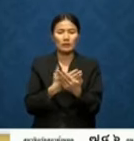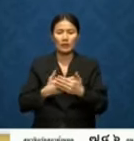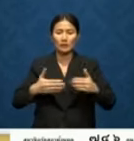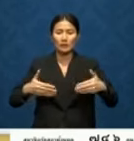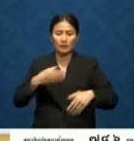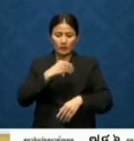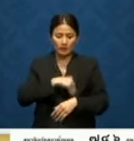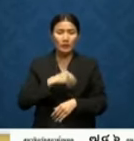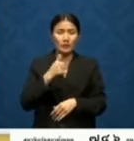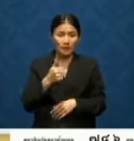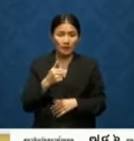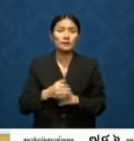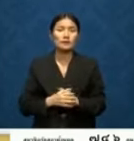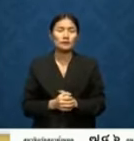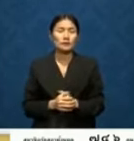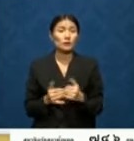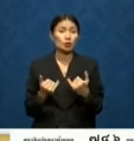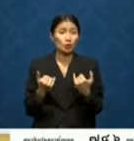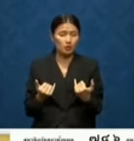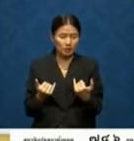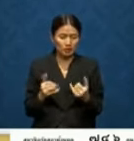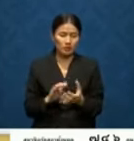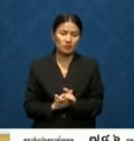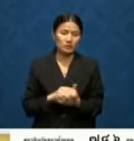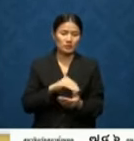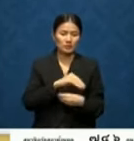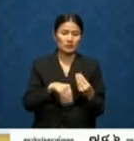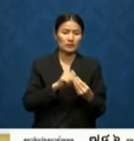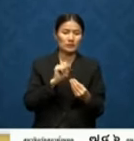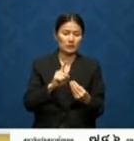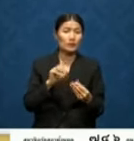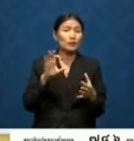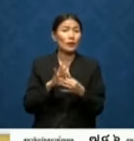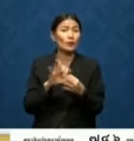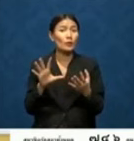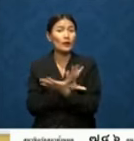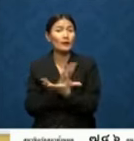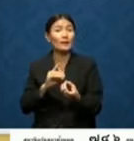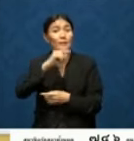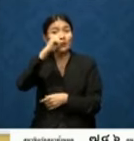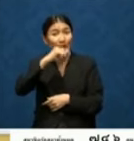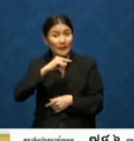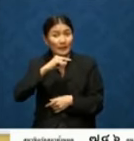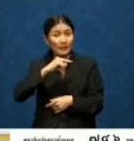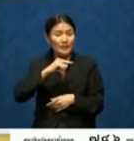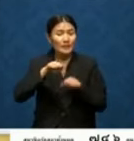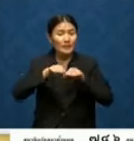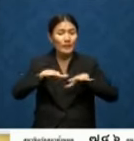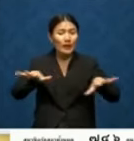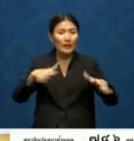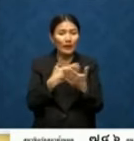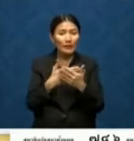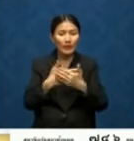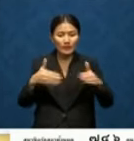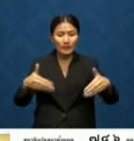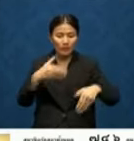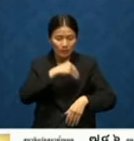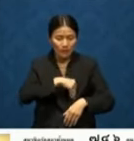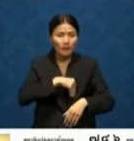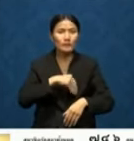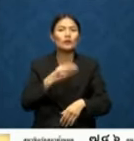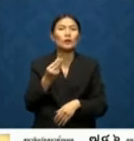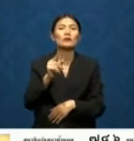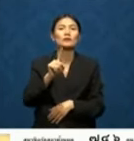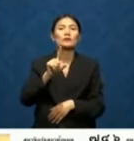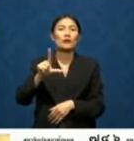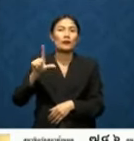ณวันนี้มูลค่าของเศรษฐกิจสร้างสรรค์อยู่ที่1ล้านล้านบาทมีการจ้าง